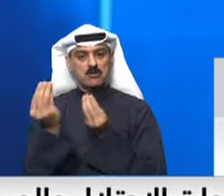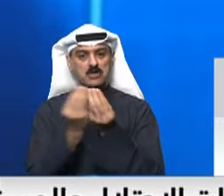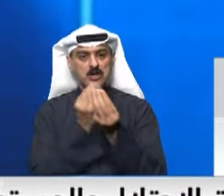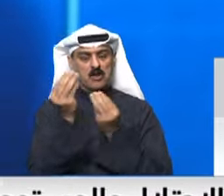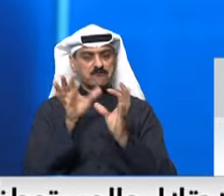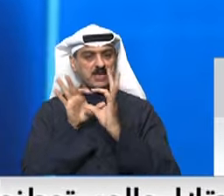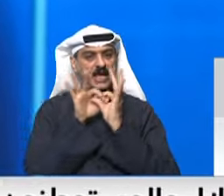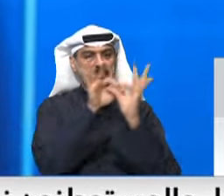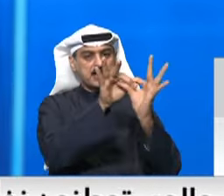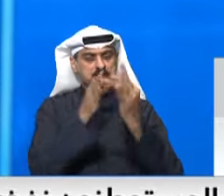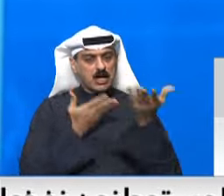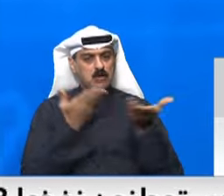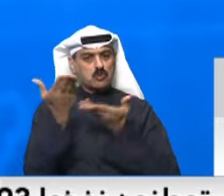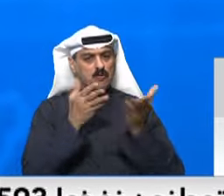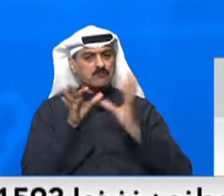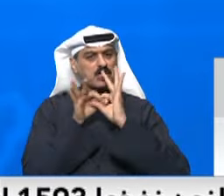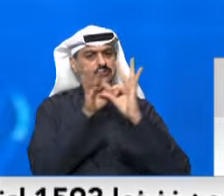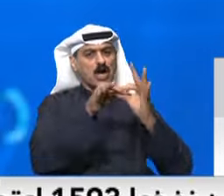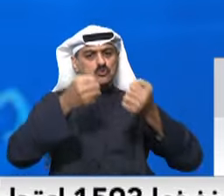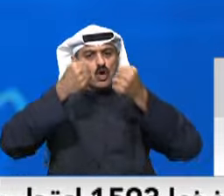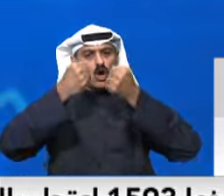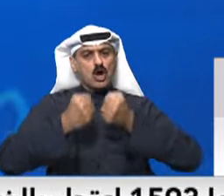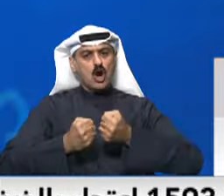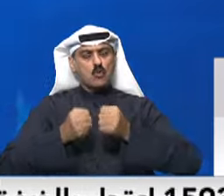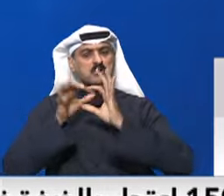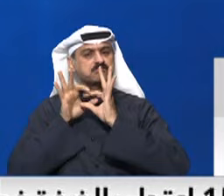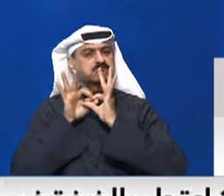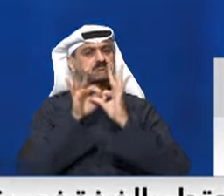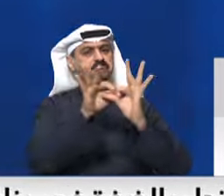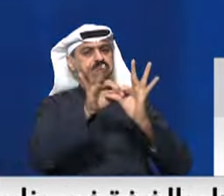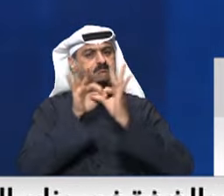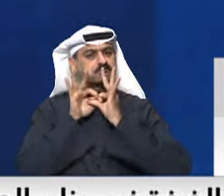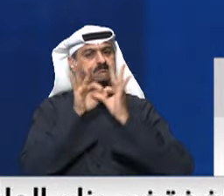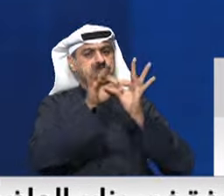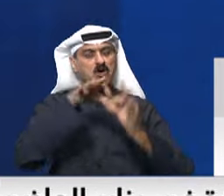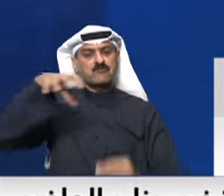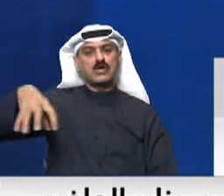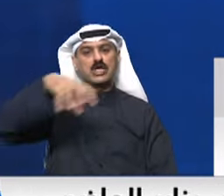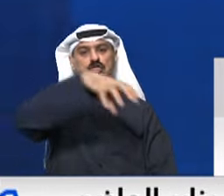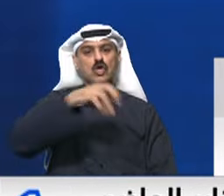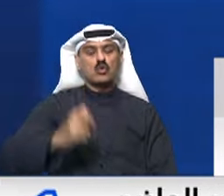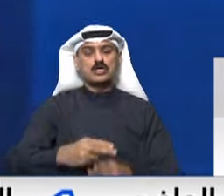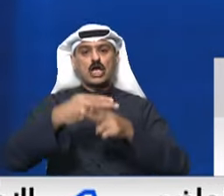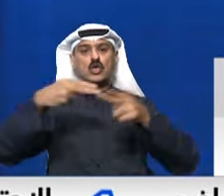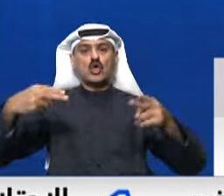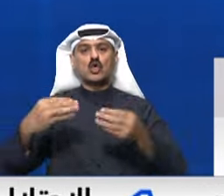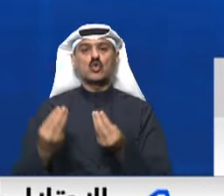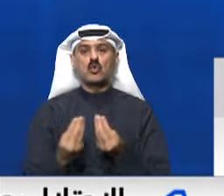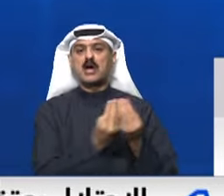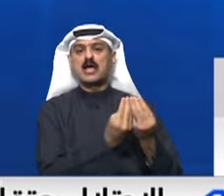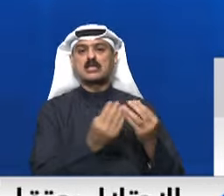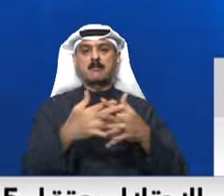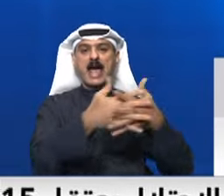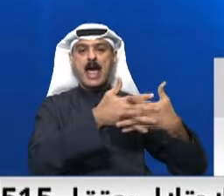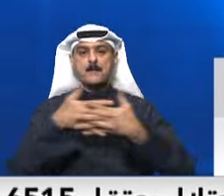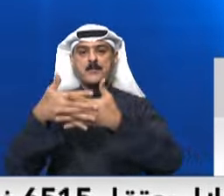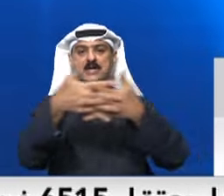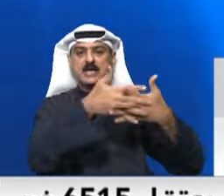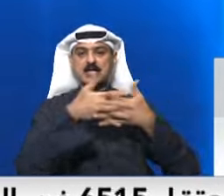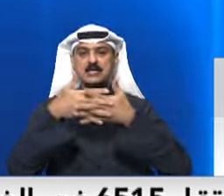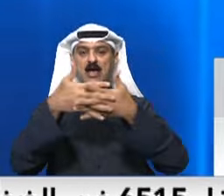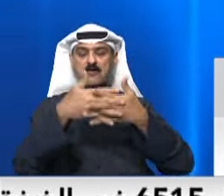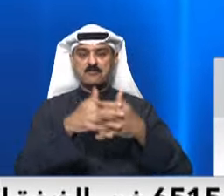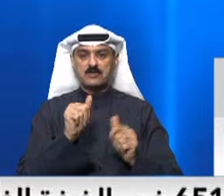الثنائيه الوثيقه والتعاون الاستراتيجي القائم بين دوله الكويت والولايات المتحده الامريكيه الصديقه